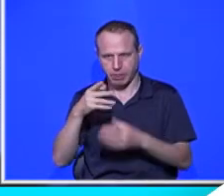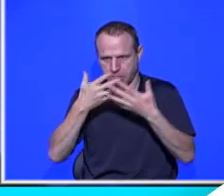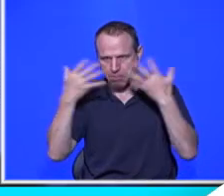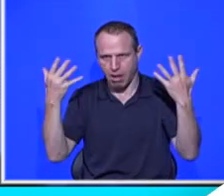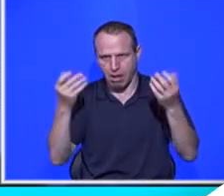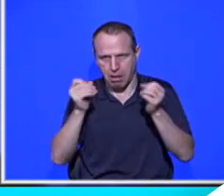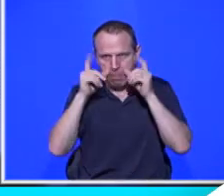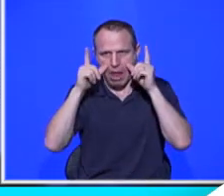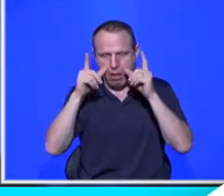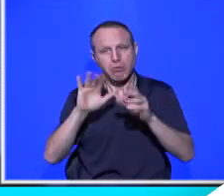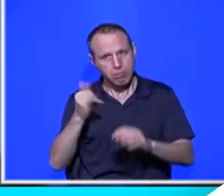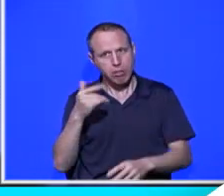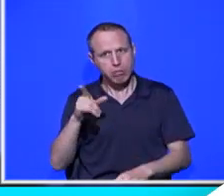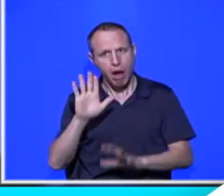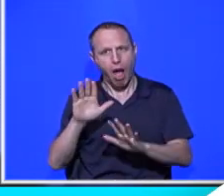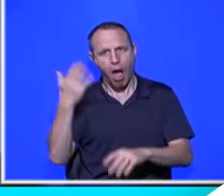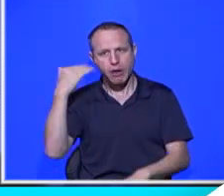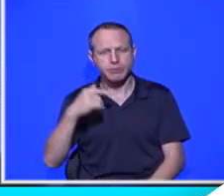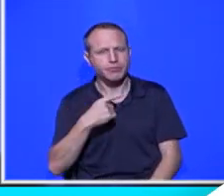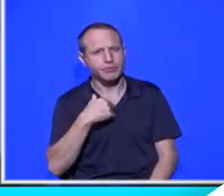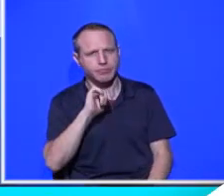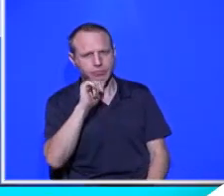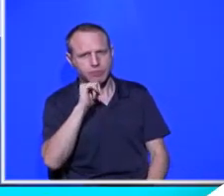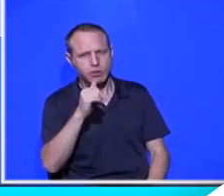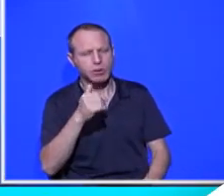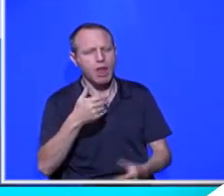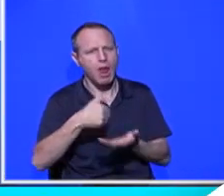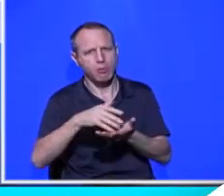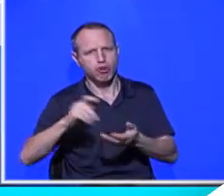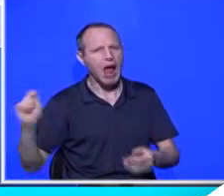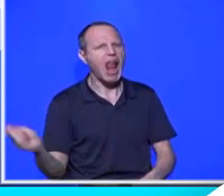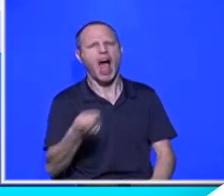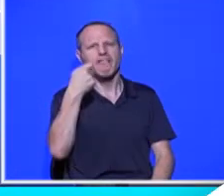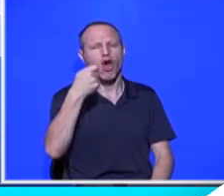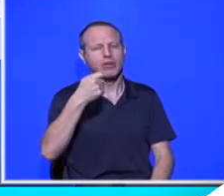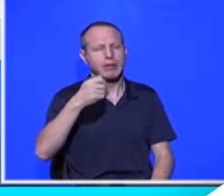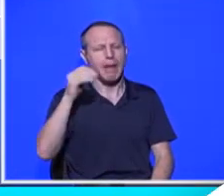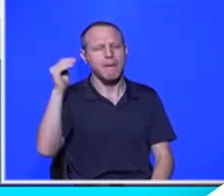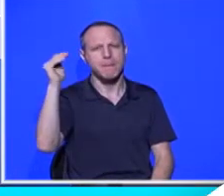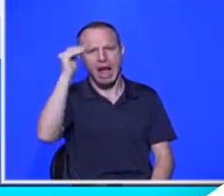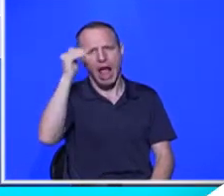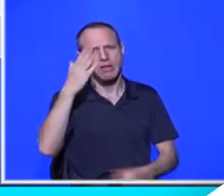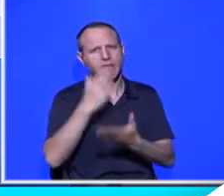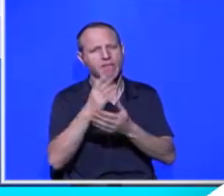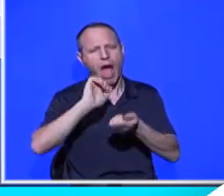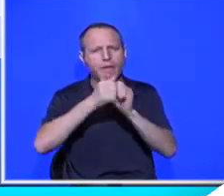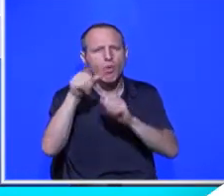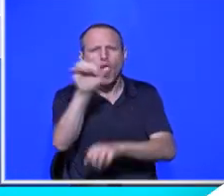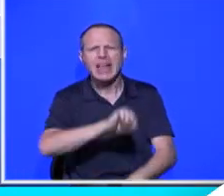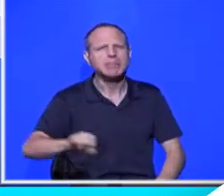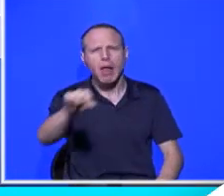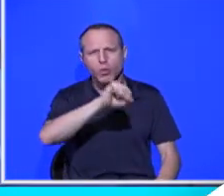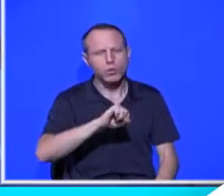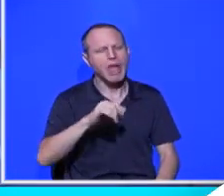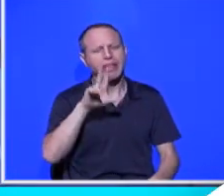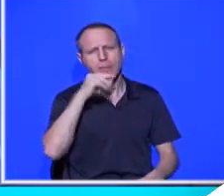מתברר שככה היה. תראה, אני לא רוצה להמשיך ולחוות בבני גנץ, שכבר הפכו אותו לסחבה, אבל דיבר איתי אדם